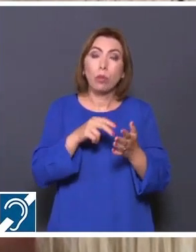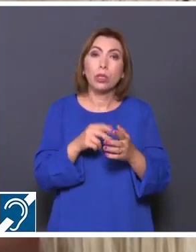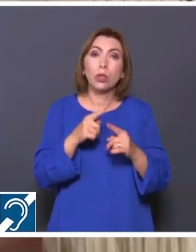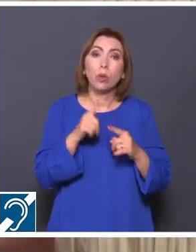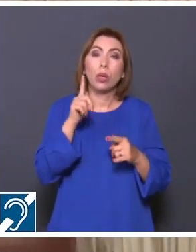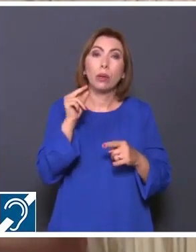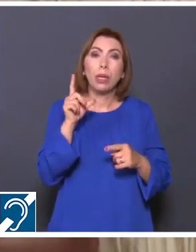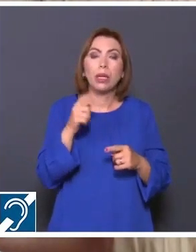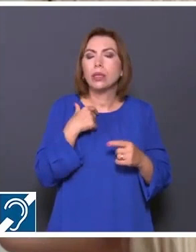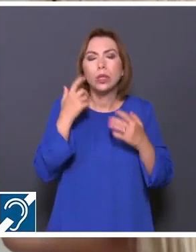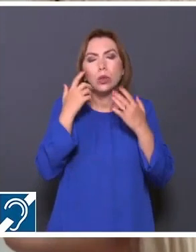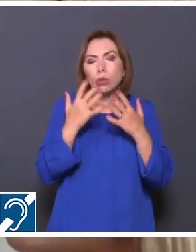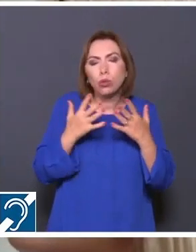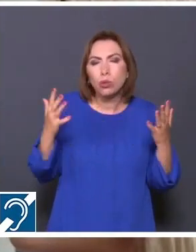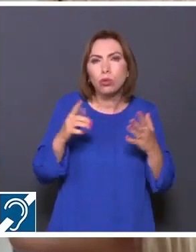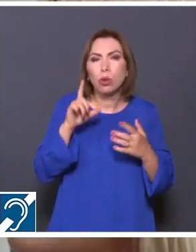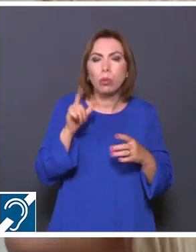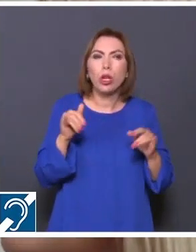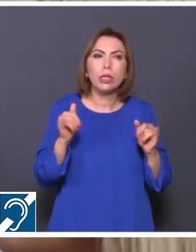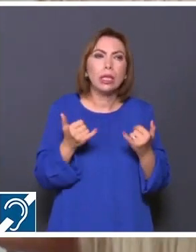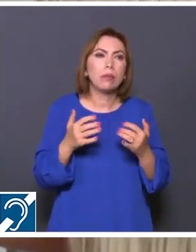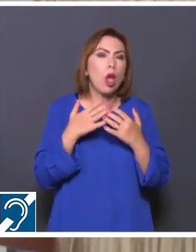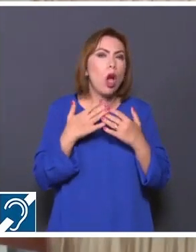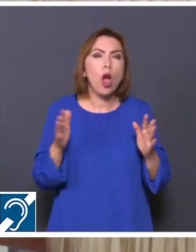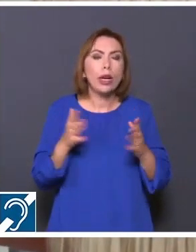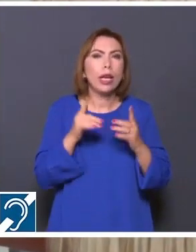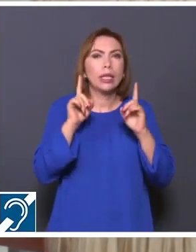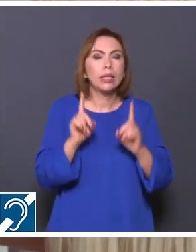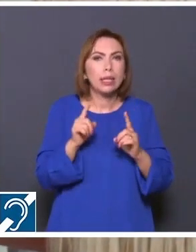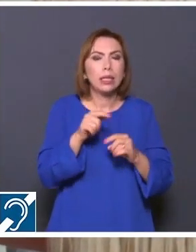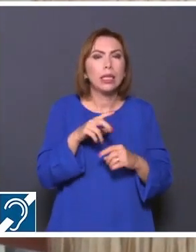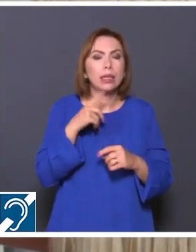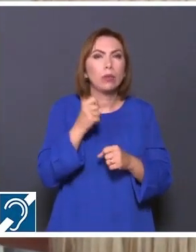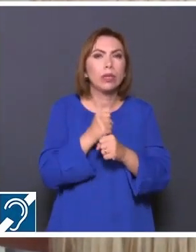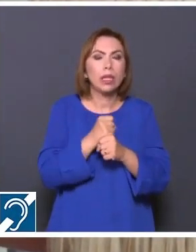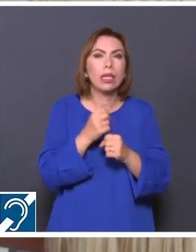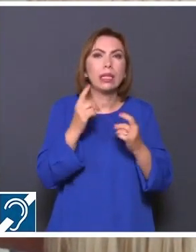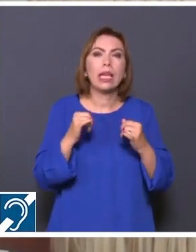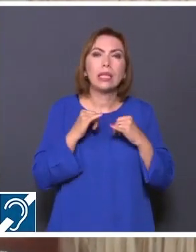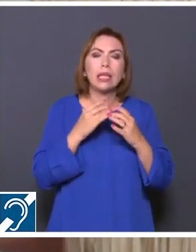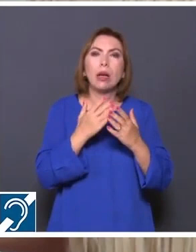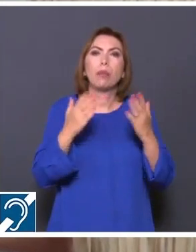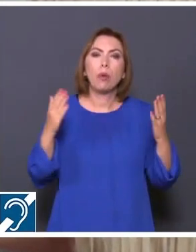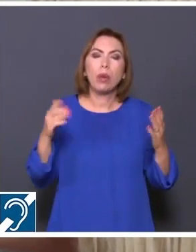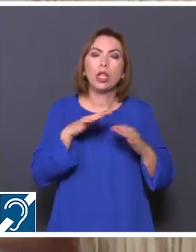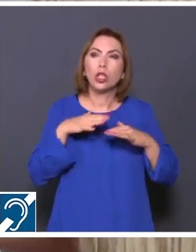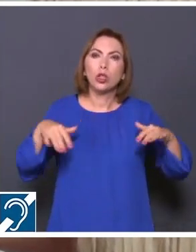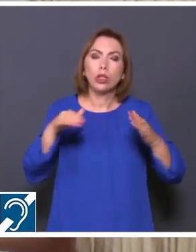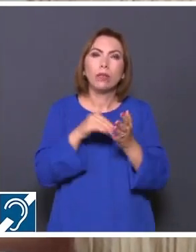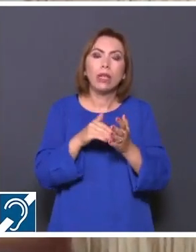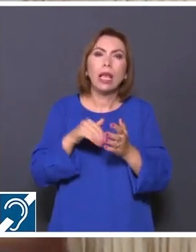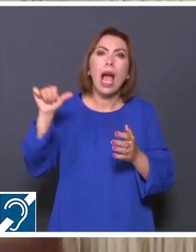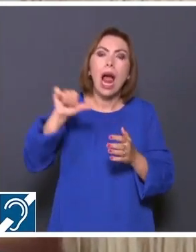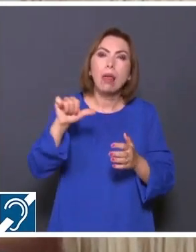ce s a întâmplat Nu știm Nu știm se poate întâmpla la orice la oricare dintre stații Ăsta este un serviciu totuși de interes public toți avem nevoie să alimentăm